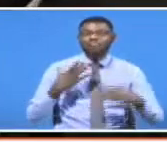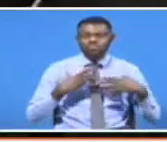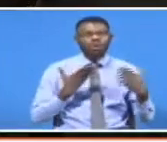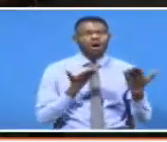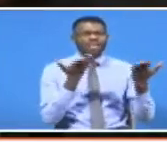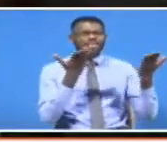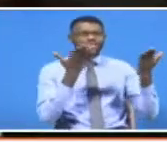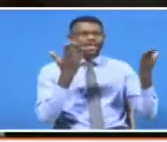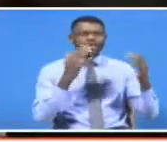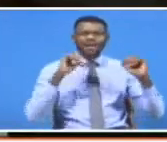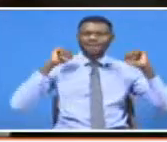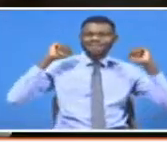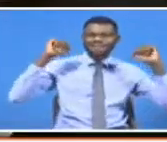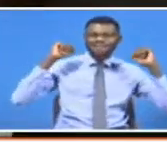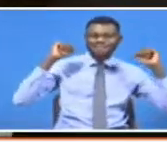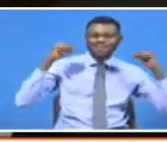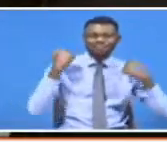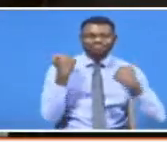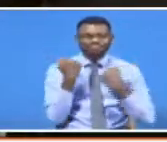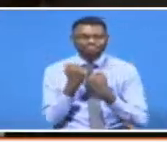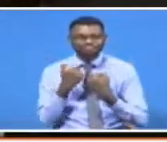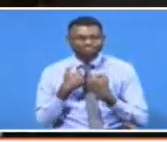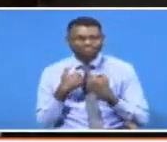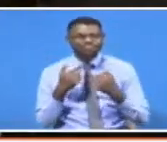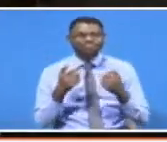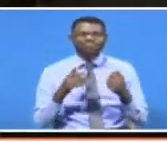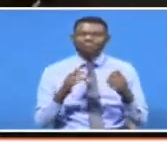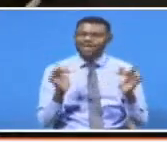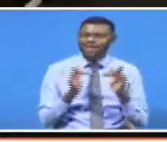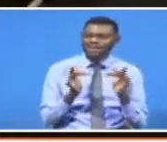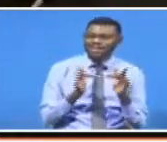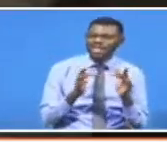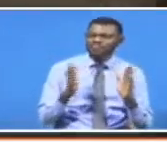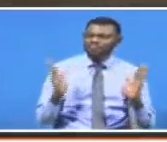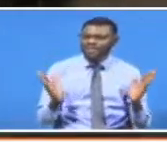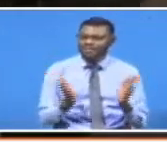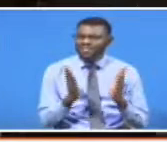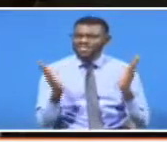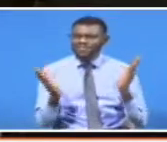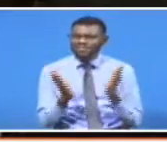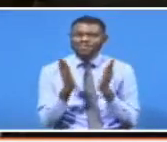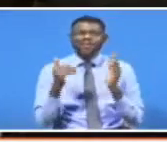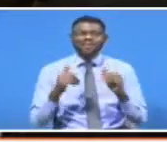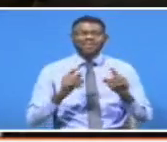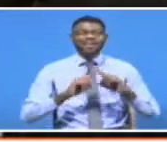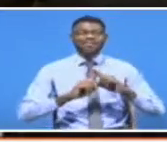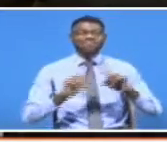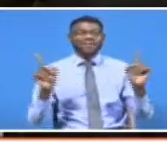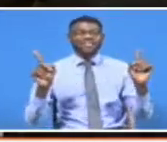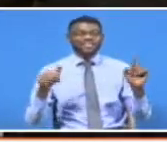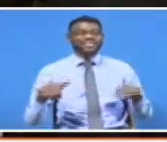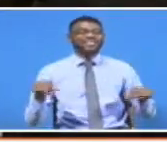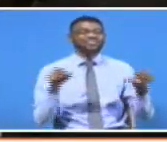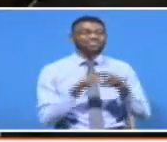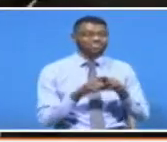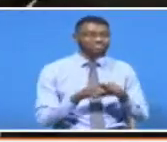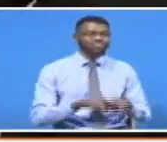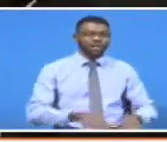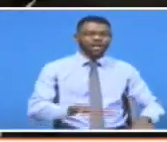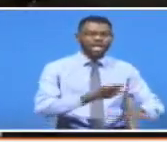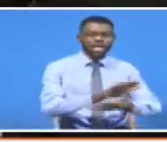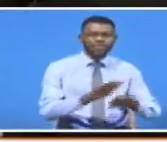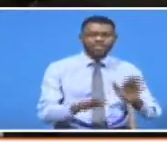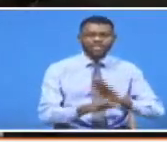pale mtandaoni wamekuwa kinipea motisha, wanani support, na lakini naweza sema kila kitu imekuwa